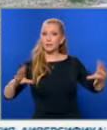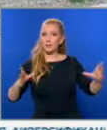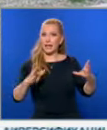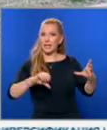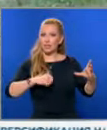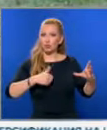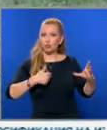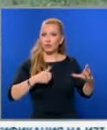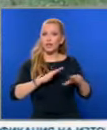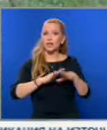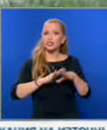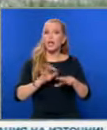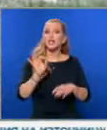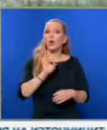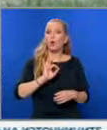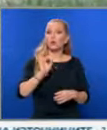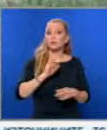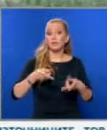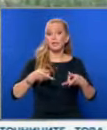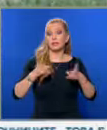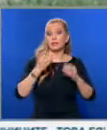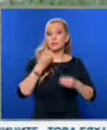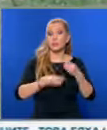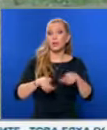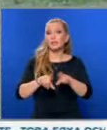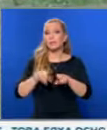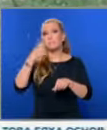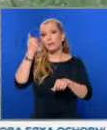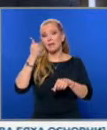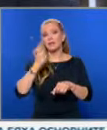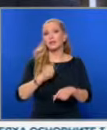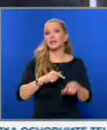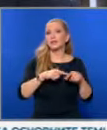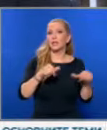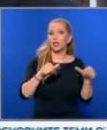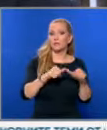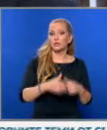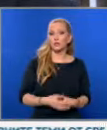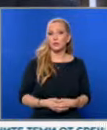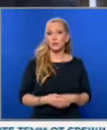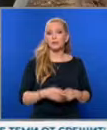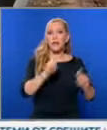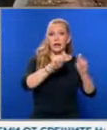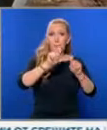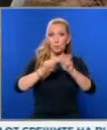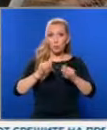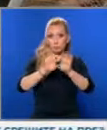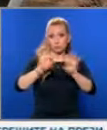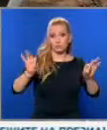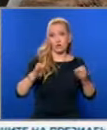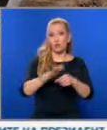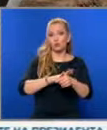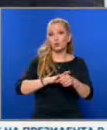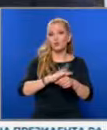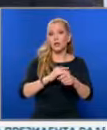8 ще разреши проблема с безводието както за област Ловеч, така и за Плевен. Рехабилитация на водоснабдителната система е основното нещо и с